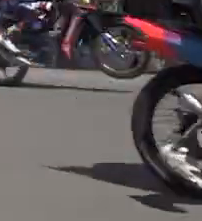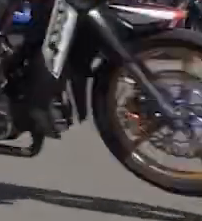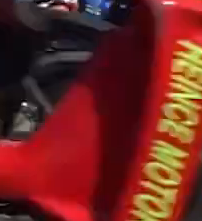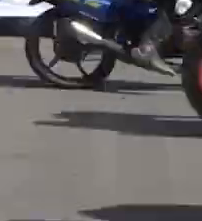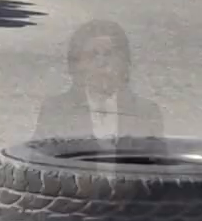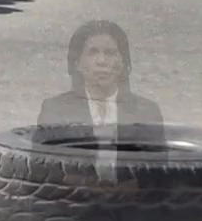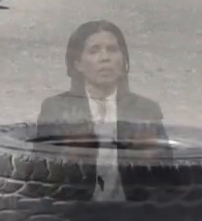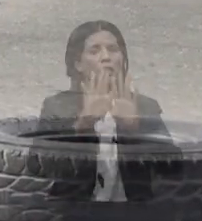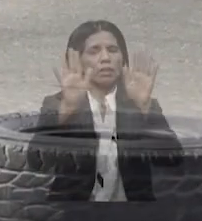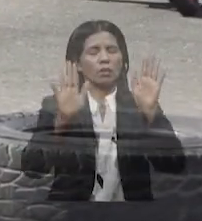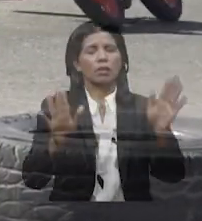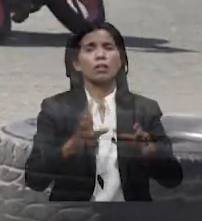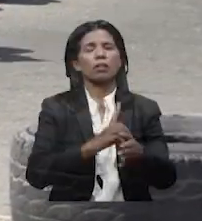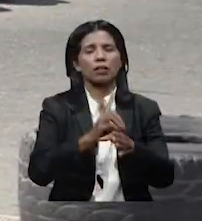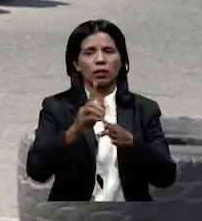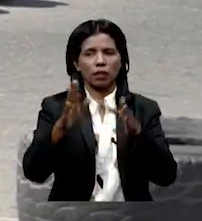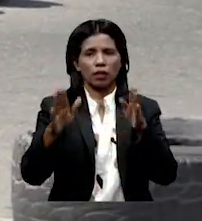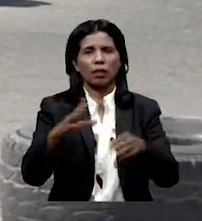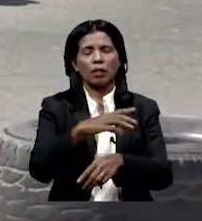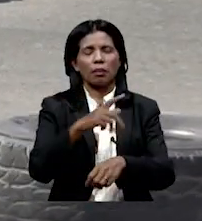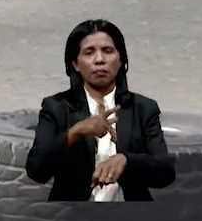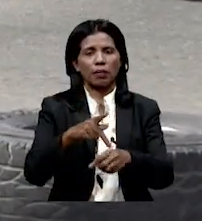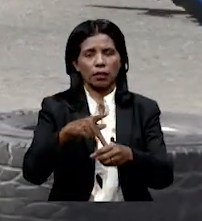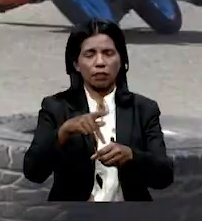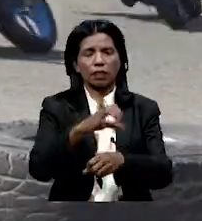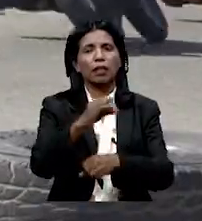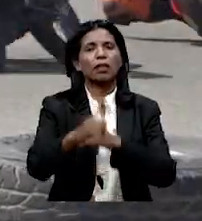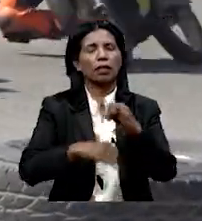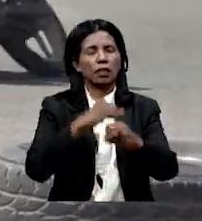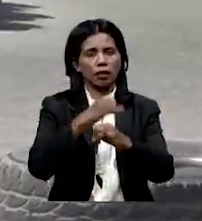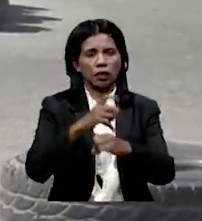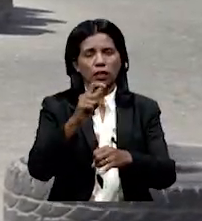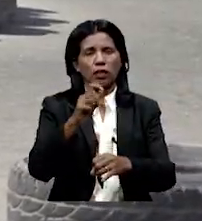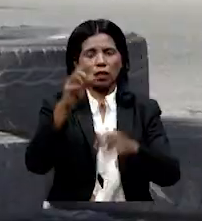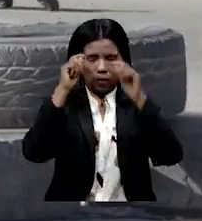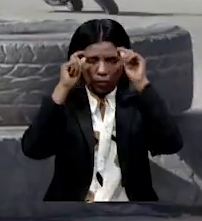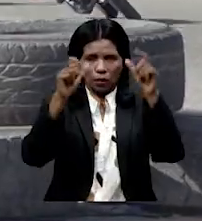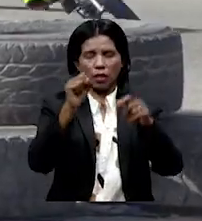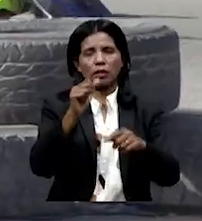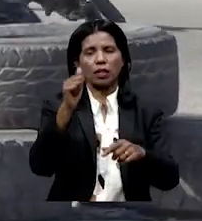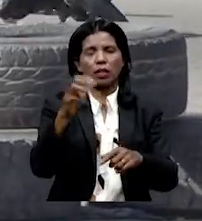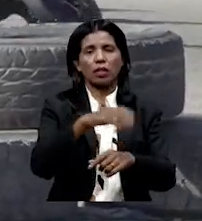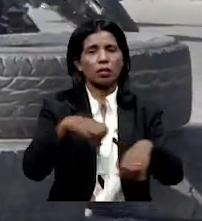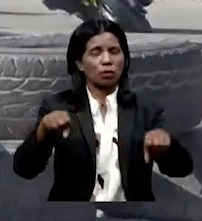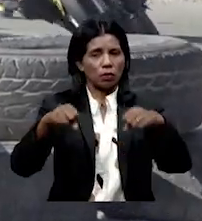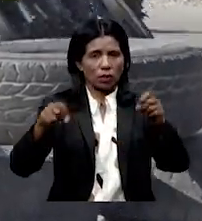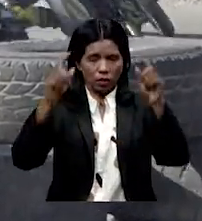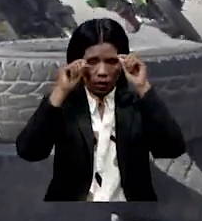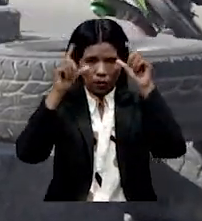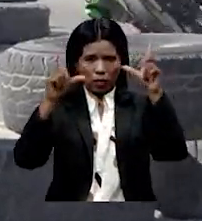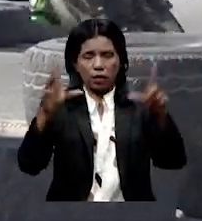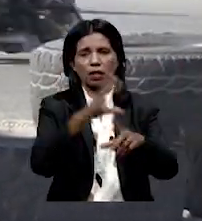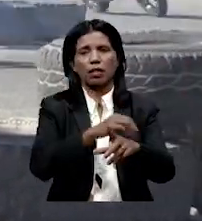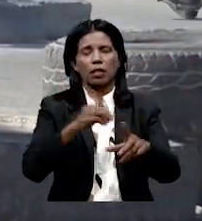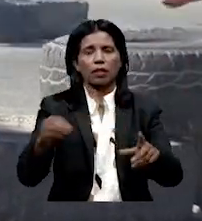Ia domingo fim de semana ne Pertamina Internasional Timor SA hamutu ko Federação Motociclismo Timor Leste